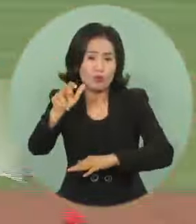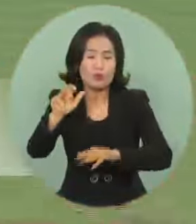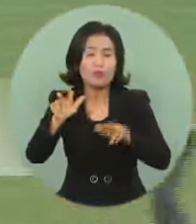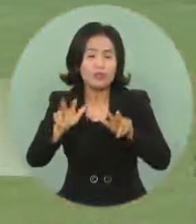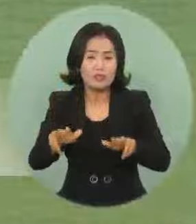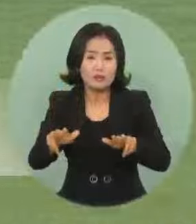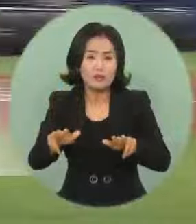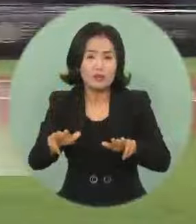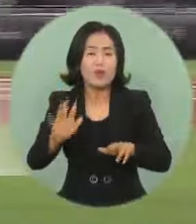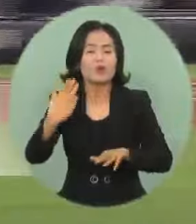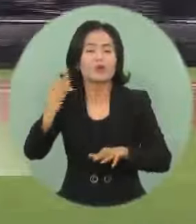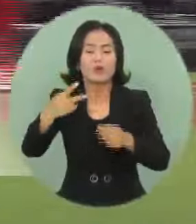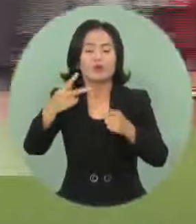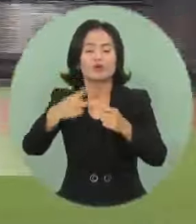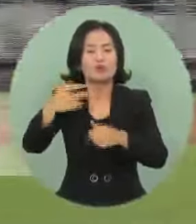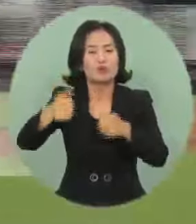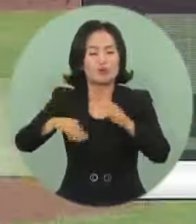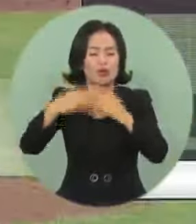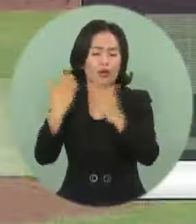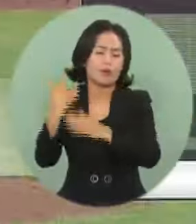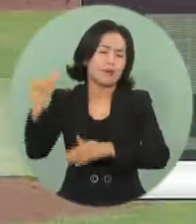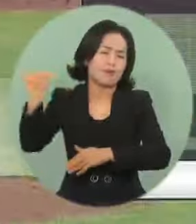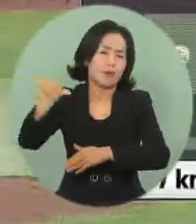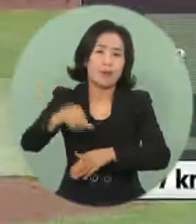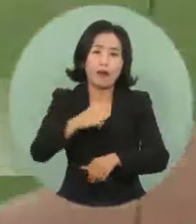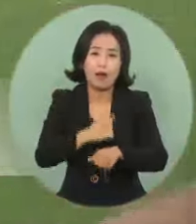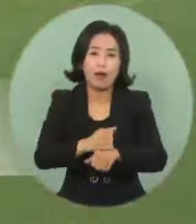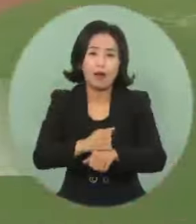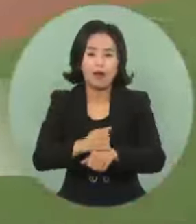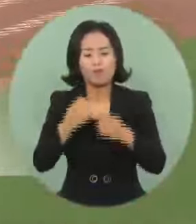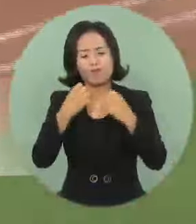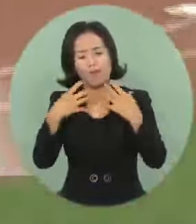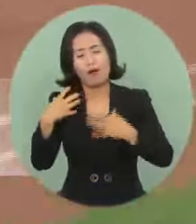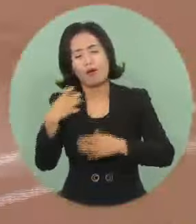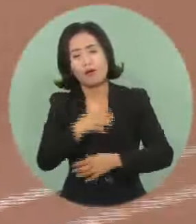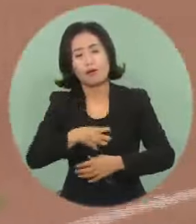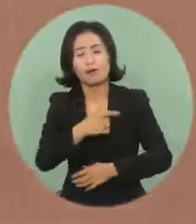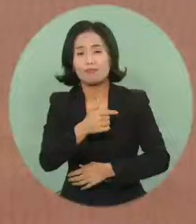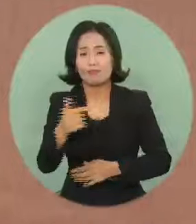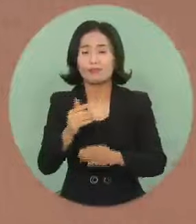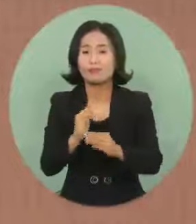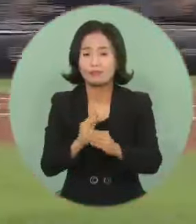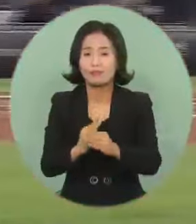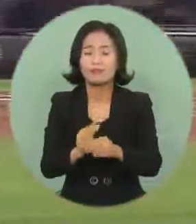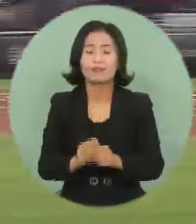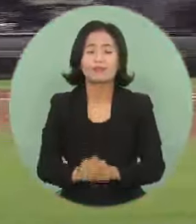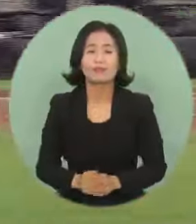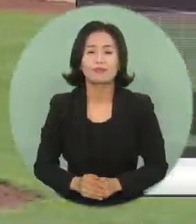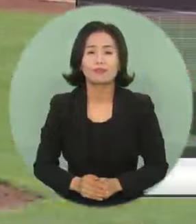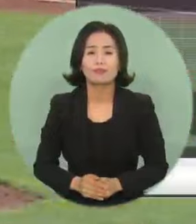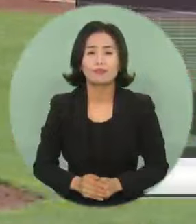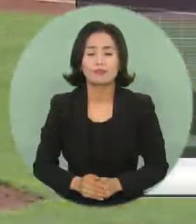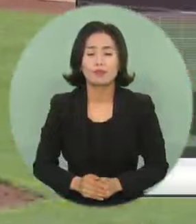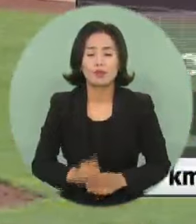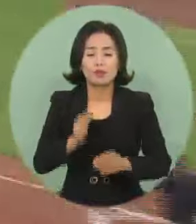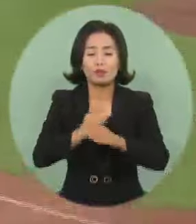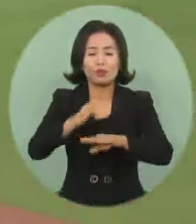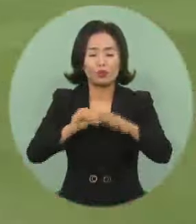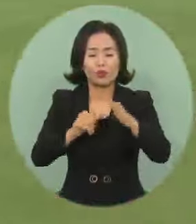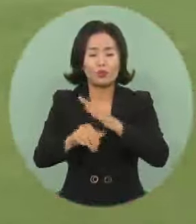불펜진도 최근 두 경기에서 잇따라 무너지며 과부하에 대한 우려를 키우고 있습니다. 주축